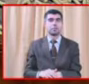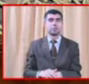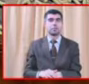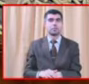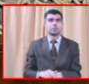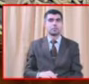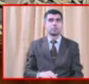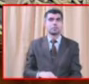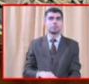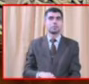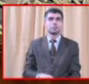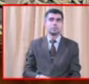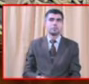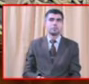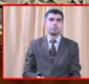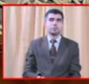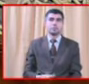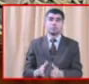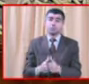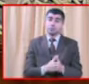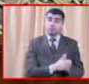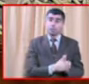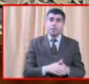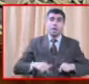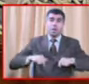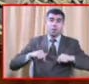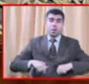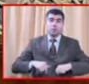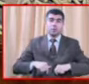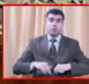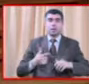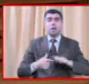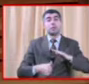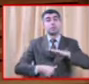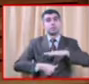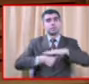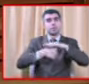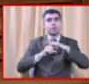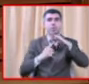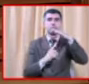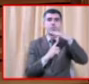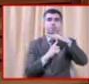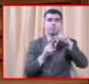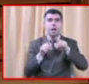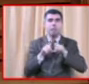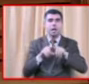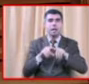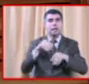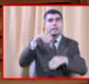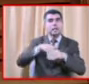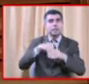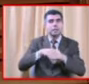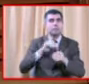تفضل. يلا بتشيل جسا. سيد الرئيس، أولا نحن كمعارضة نمارس دورنا